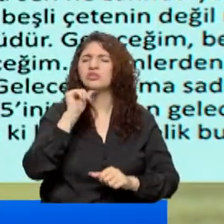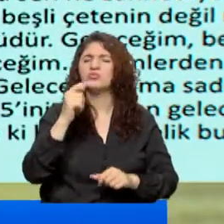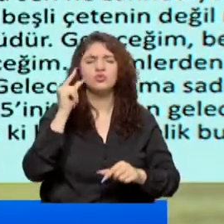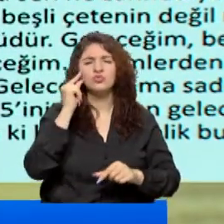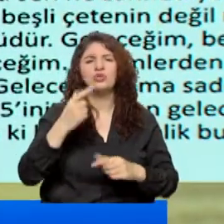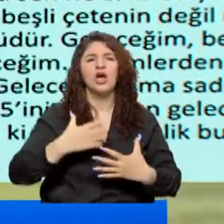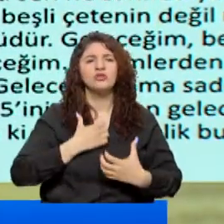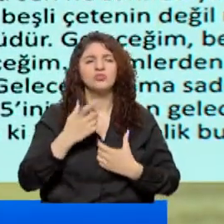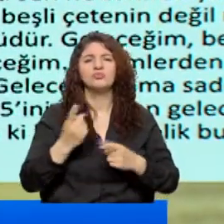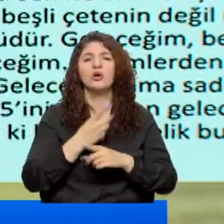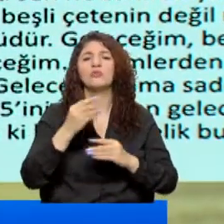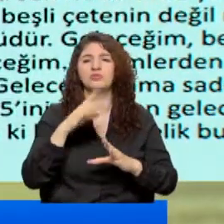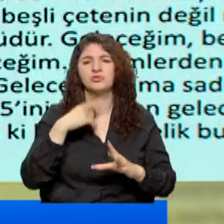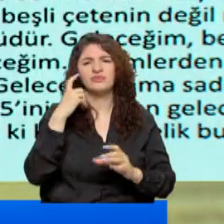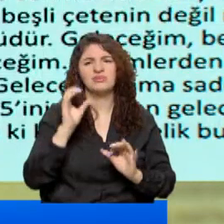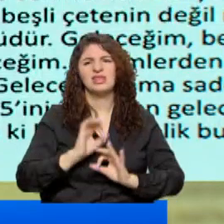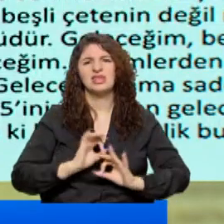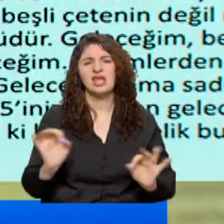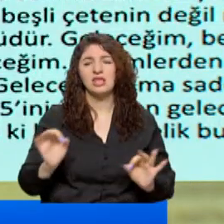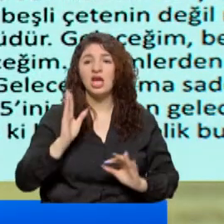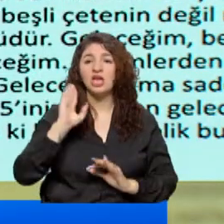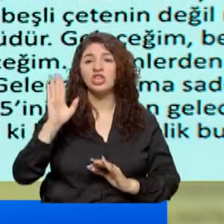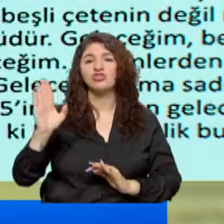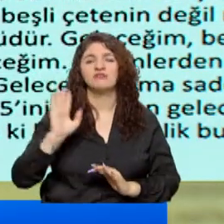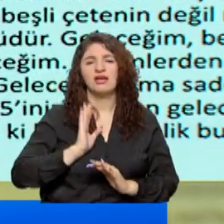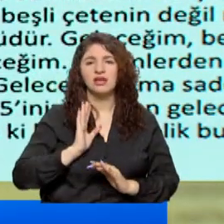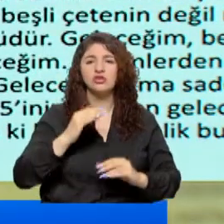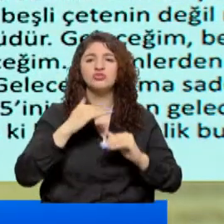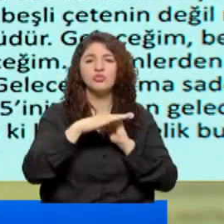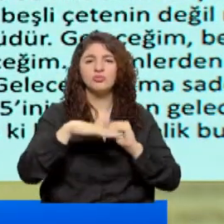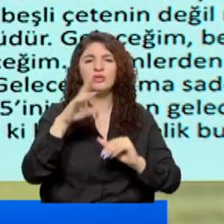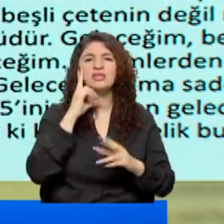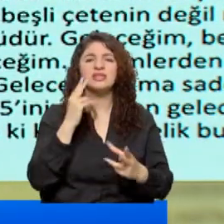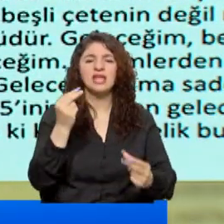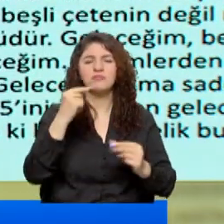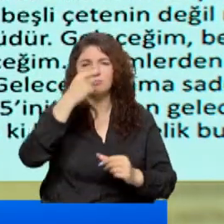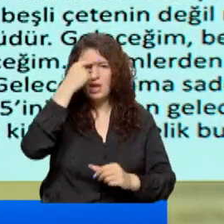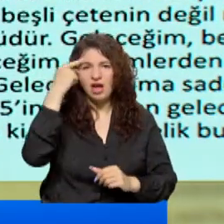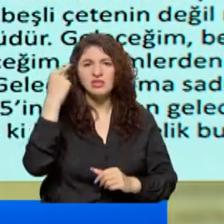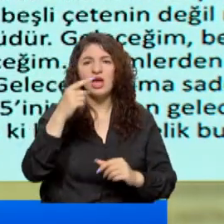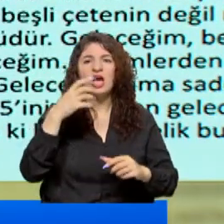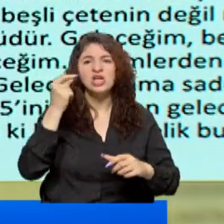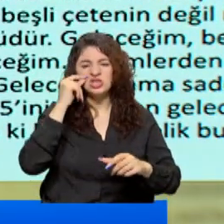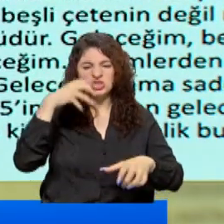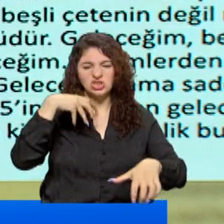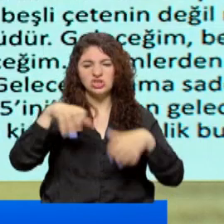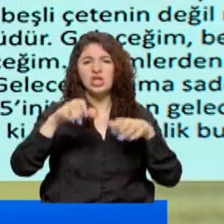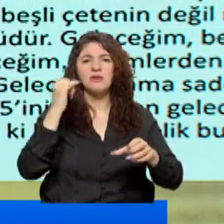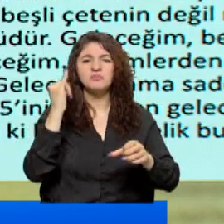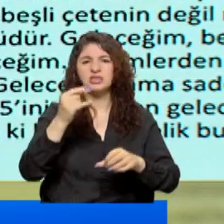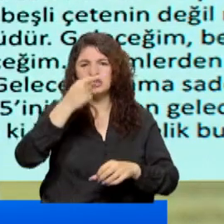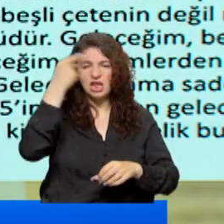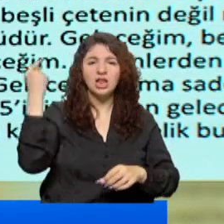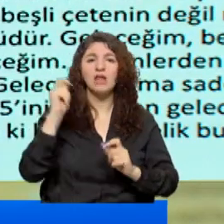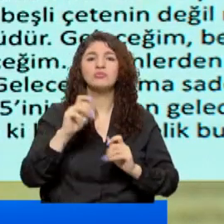endişesi olmasın görüşürüz gayet nettir gidecekler milletimizin tertemiz alma ırkçılık lekesini sürdürmeye